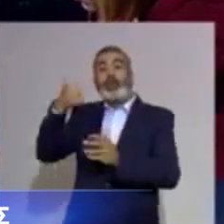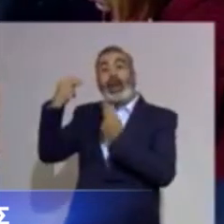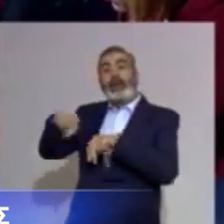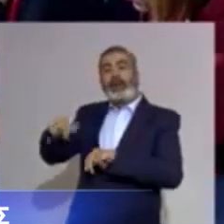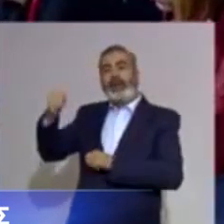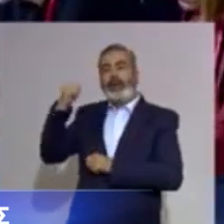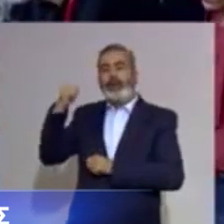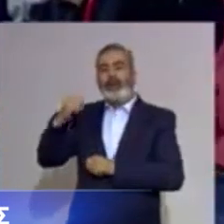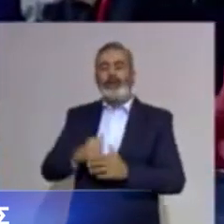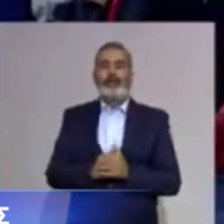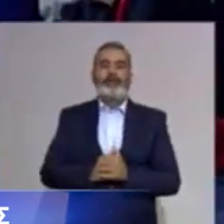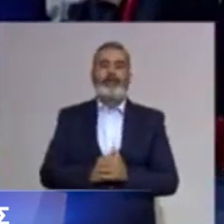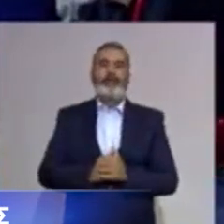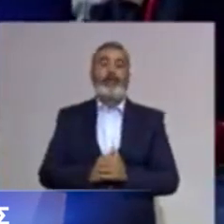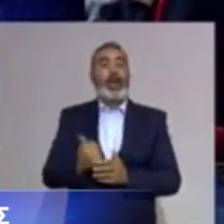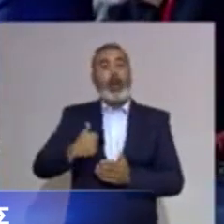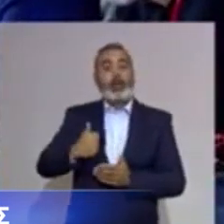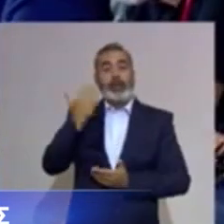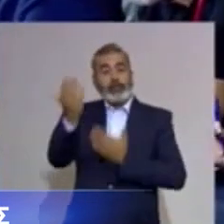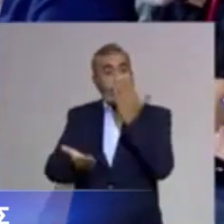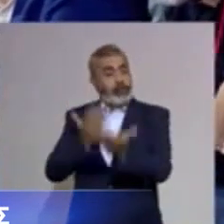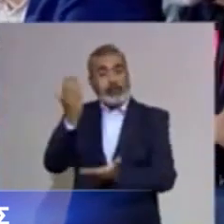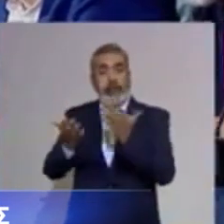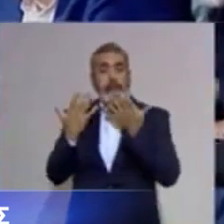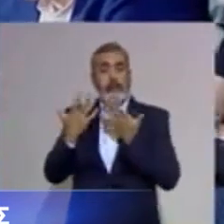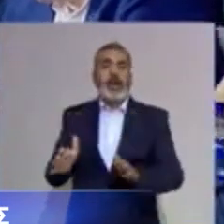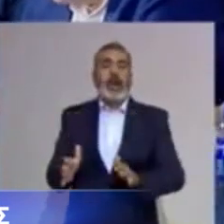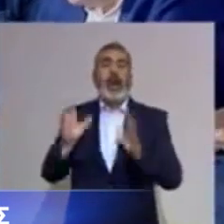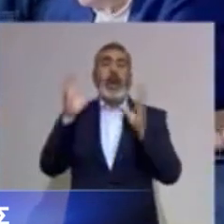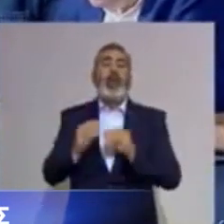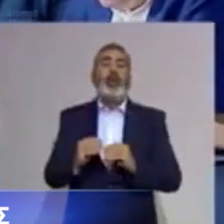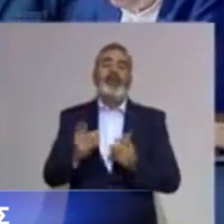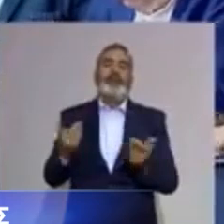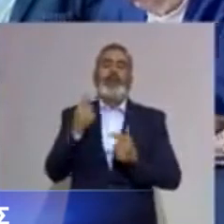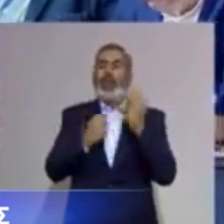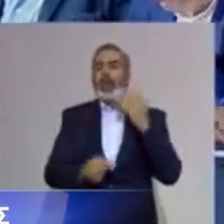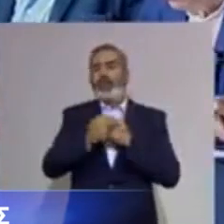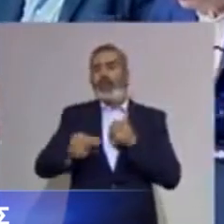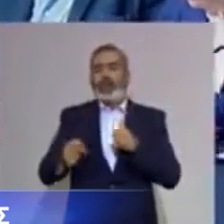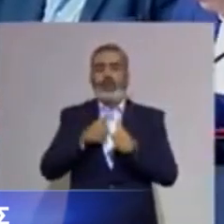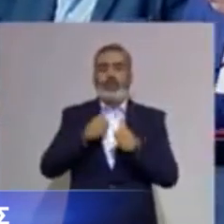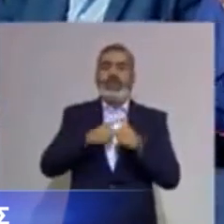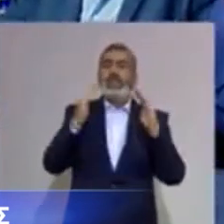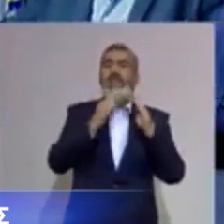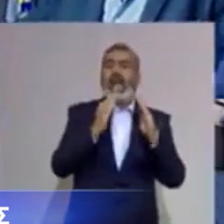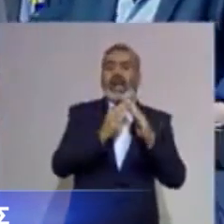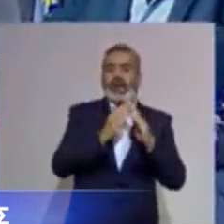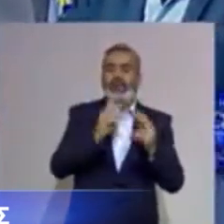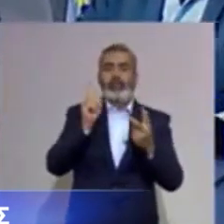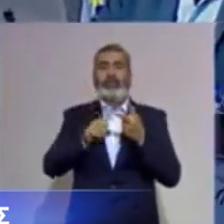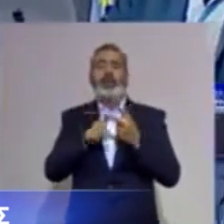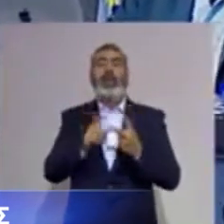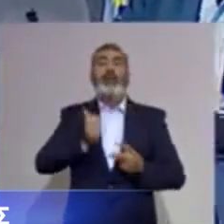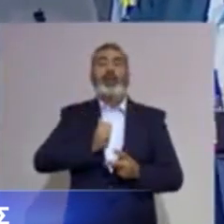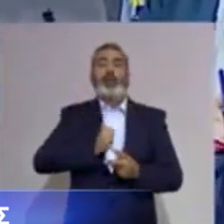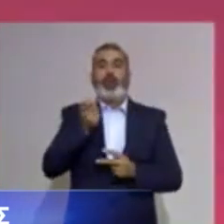Καταθέτουμε λοιπόν τις προτάσεις μας για τα φλέγοντα ζητήματα της στέγης και του ιδιωτικού χρέους. Προτάσεις